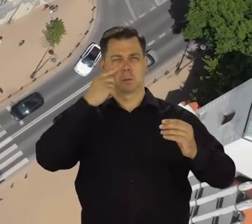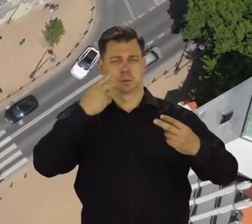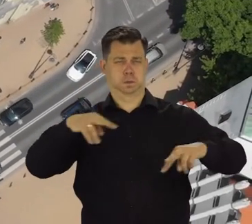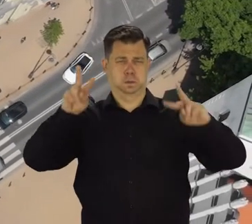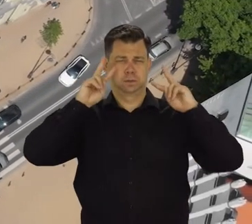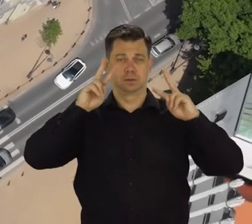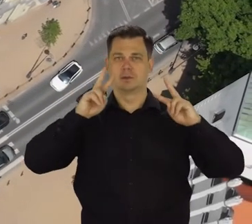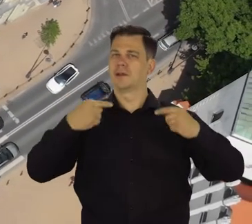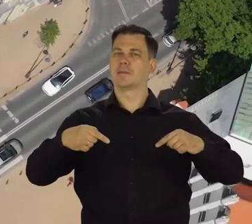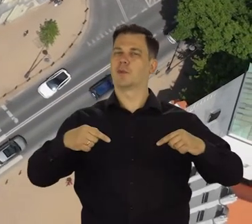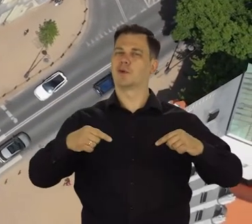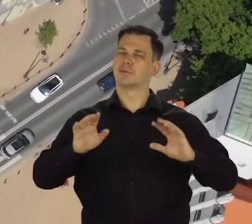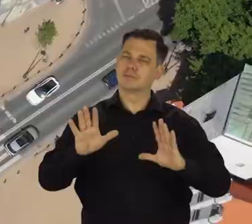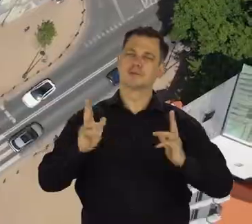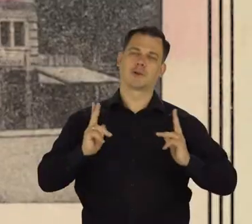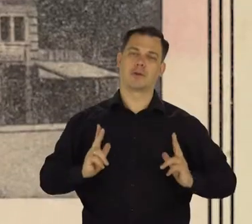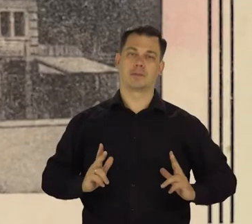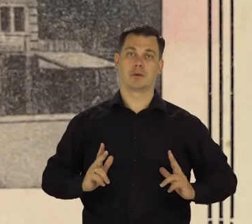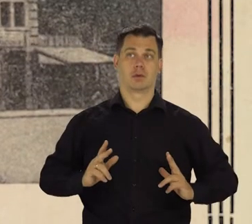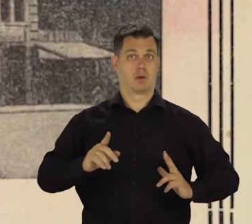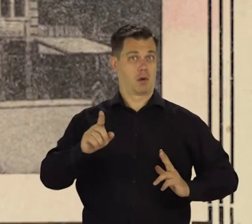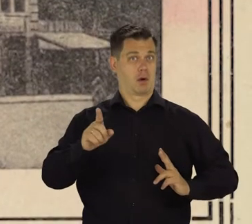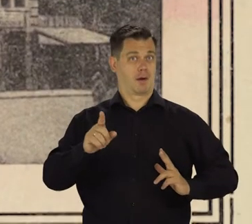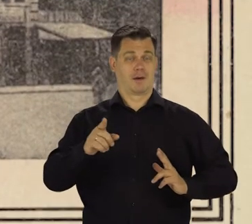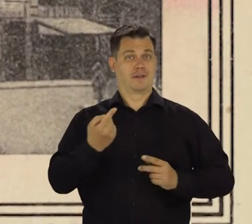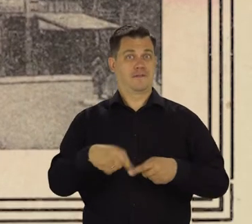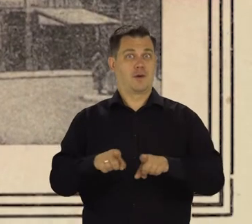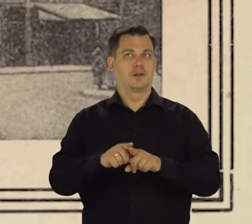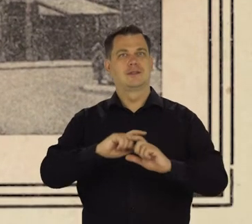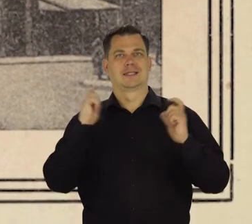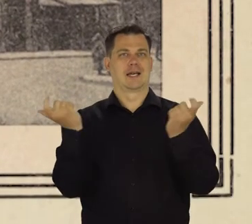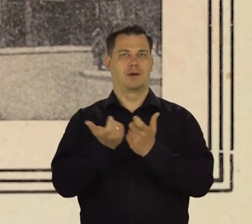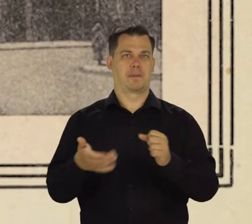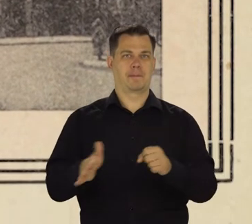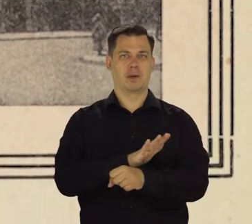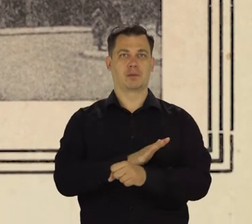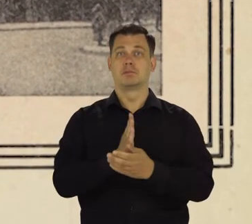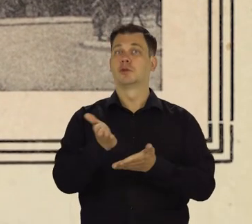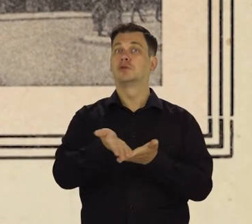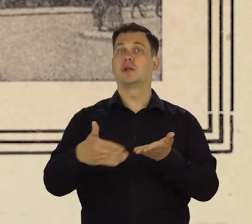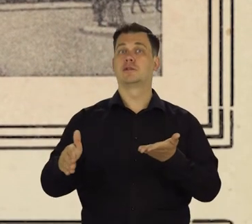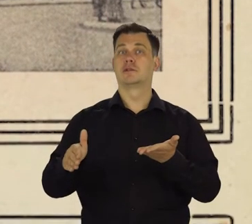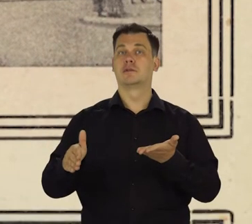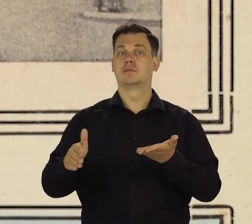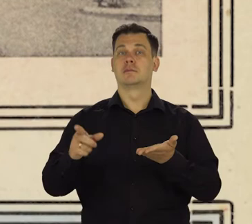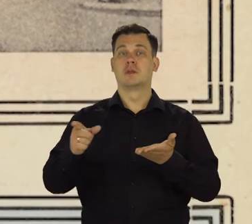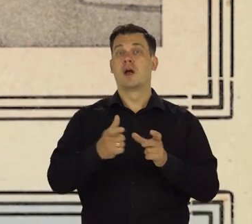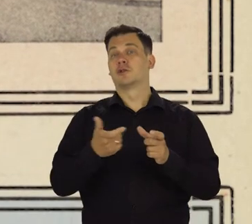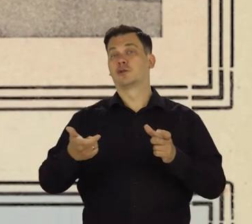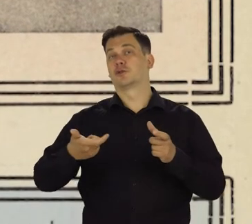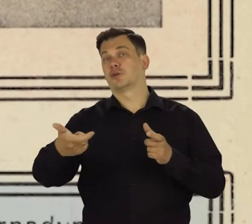ozdobnego, najbardziej daleko idącego projektu, to jednak mimo tego, że nie został też zrealizowany w pełni, bo zrealizowano tylko jego część,